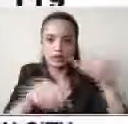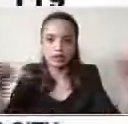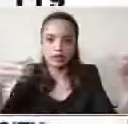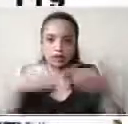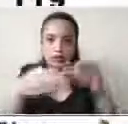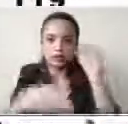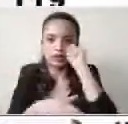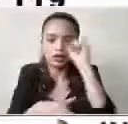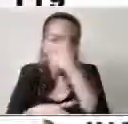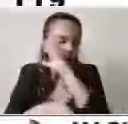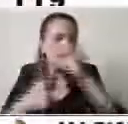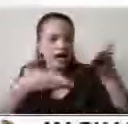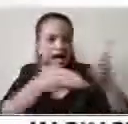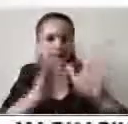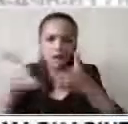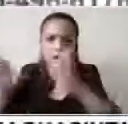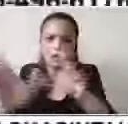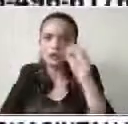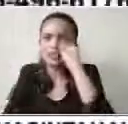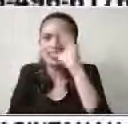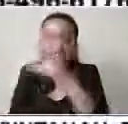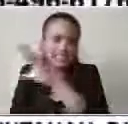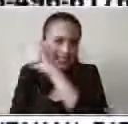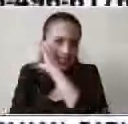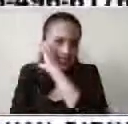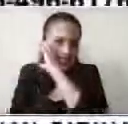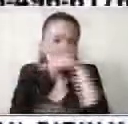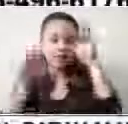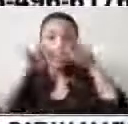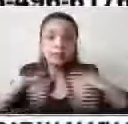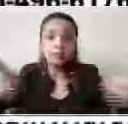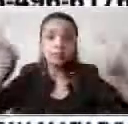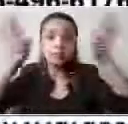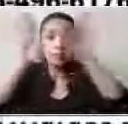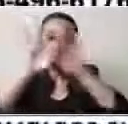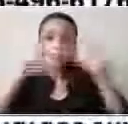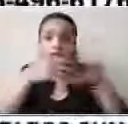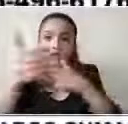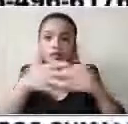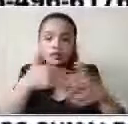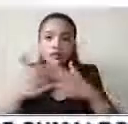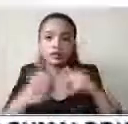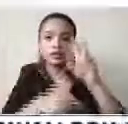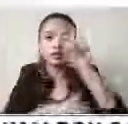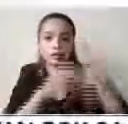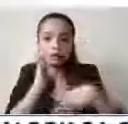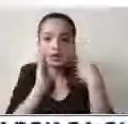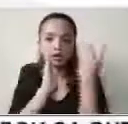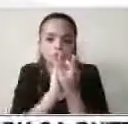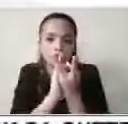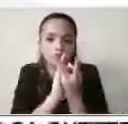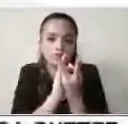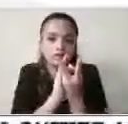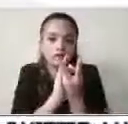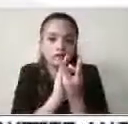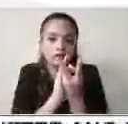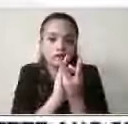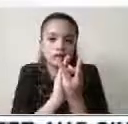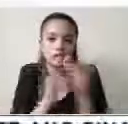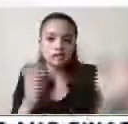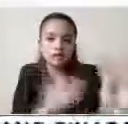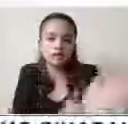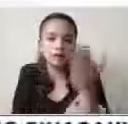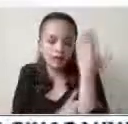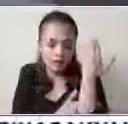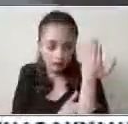ibigay itong example na to. Dapat lang naman yata ang senior citizen magpabakuna na regardless of whether we are